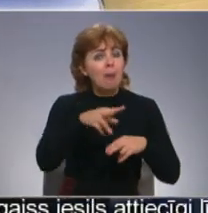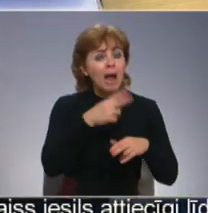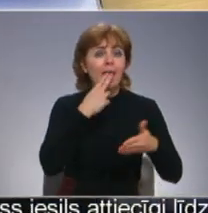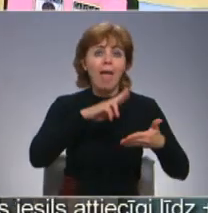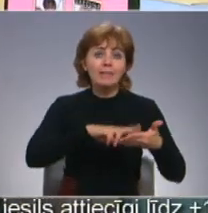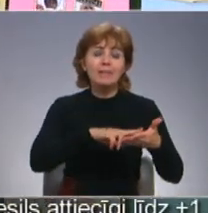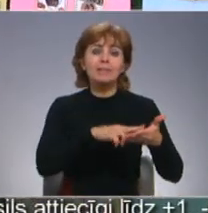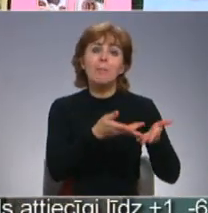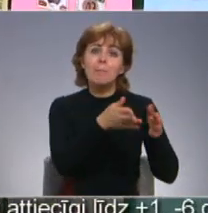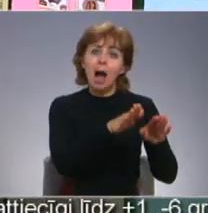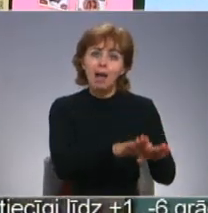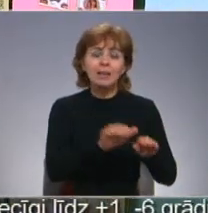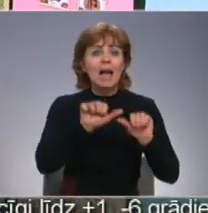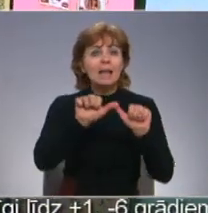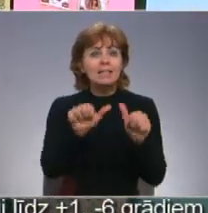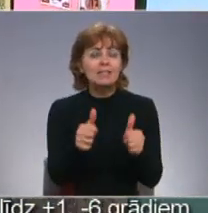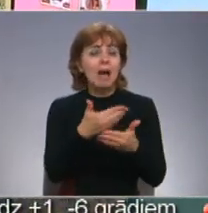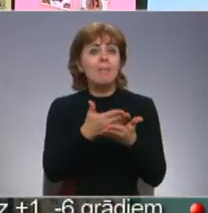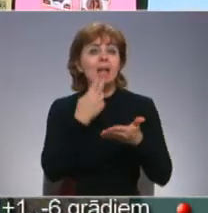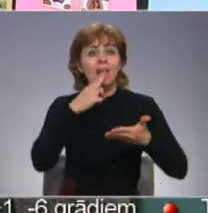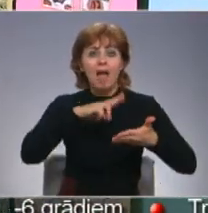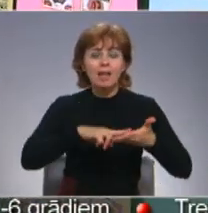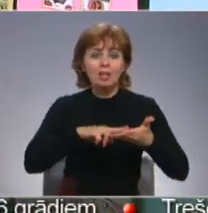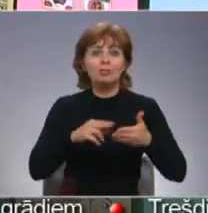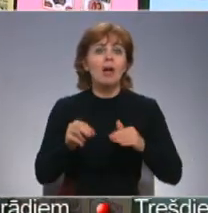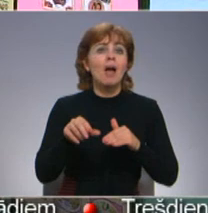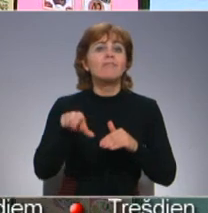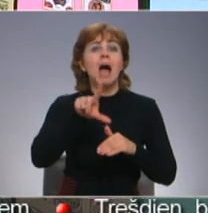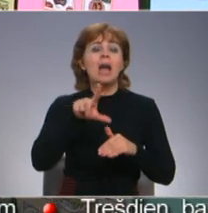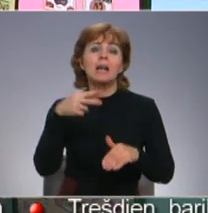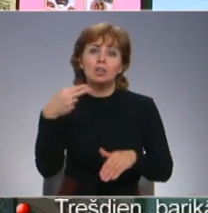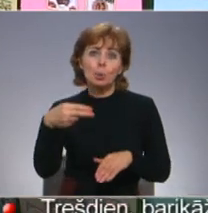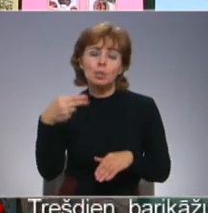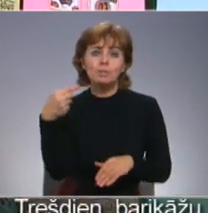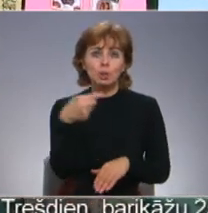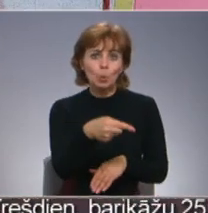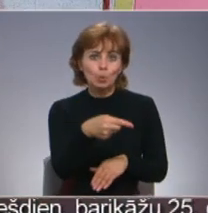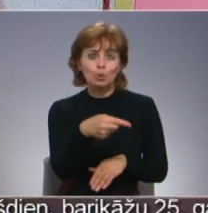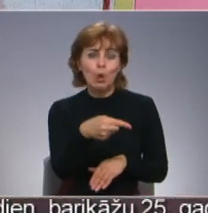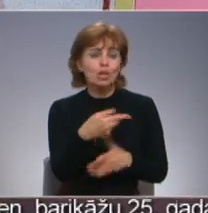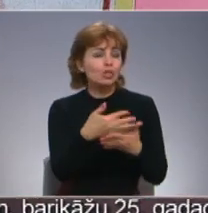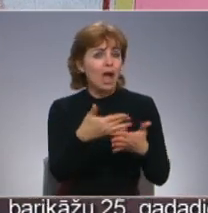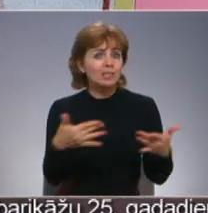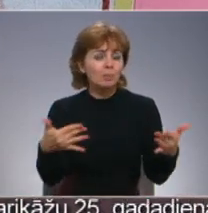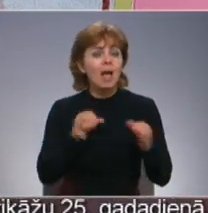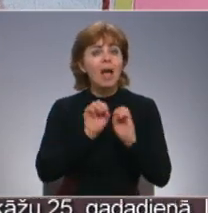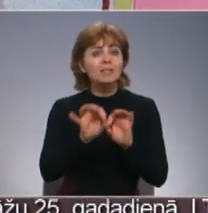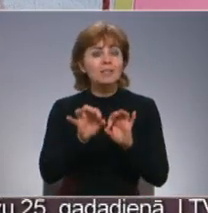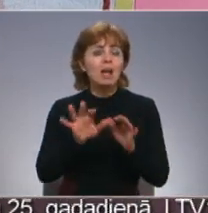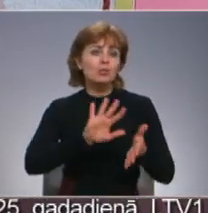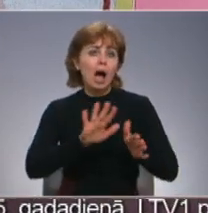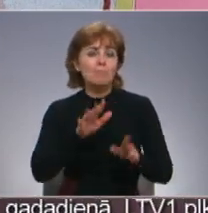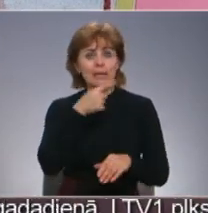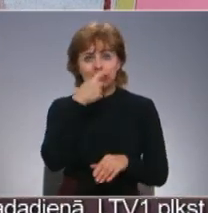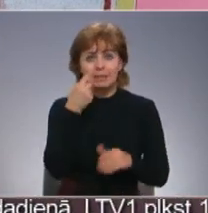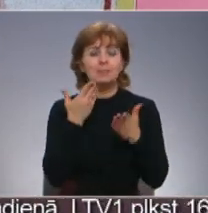etiķetes paliek. Viņa izveidotajā maizes etiķešu kolekcijā ir vairāk nekā 20 tūkstoši eksponātu, kas stāsta par apmēram